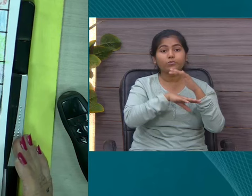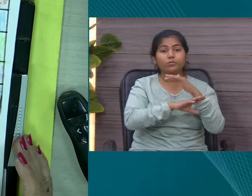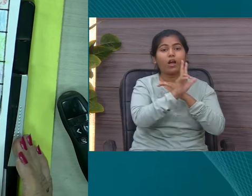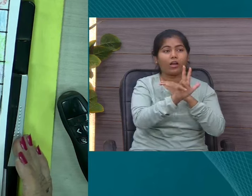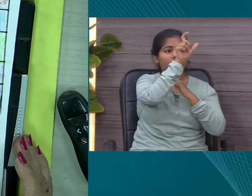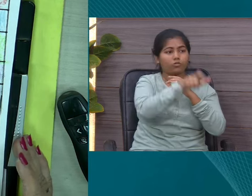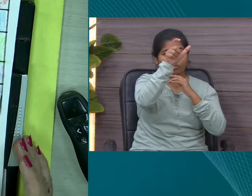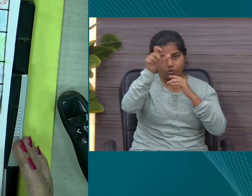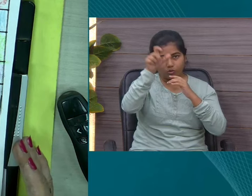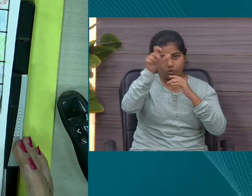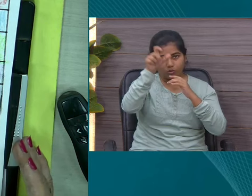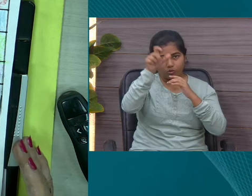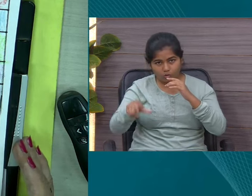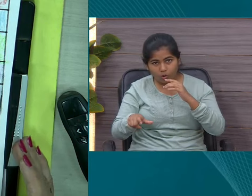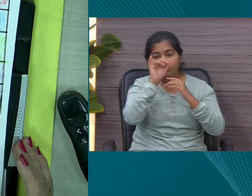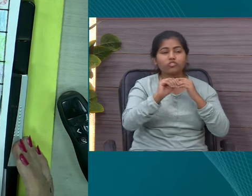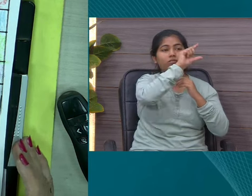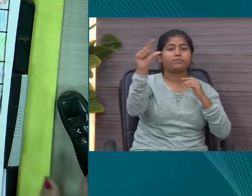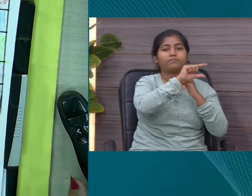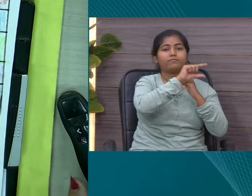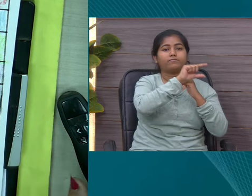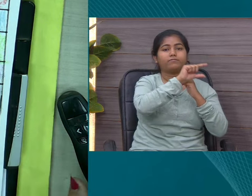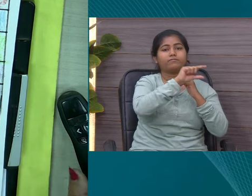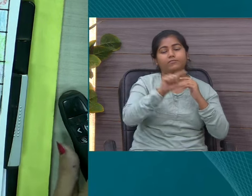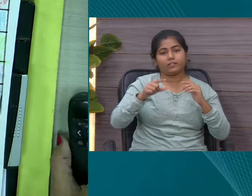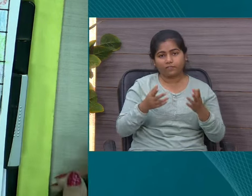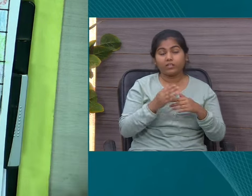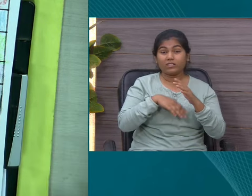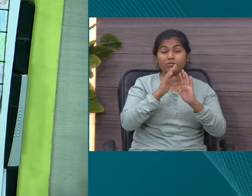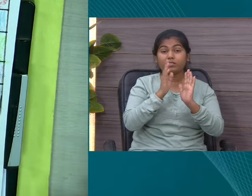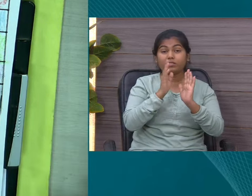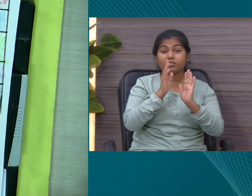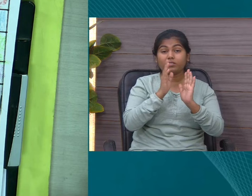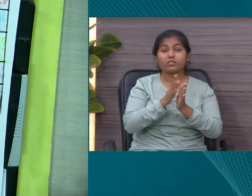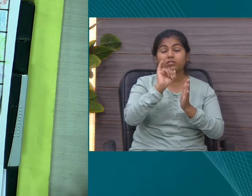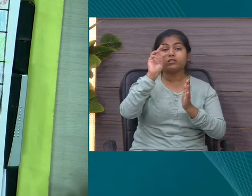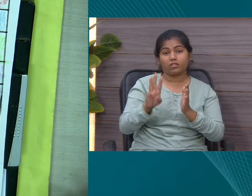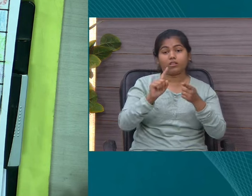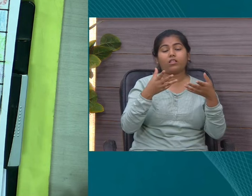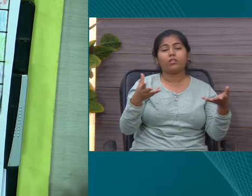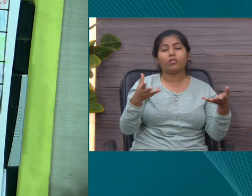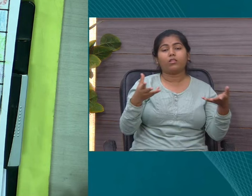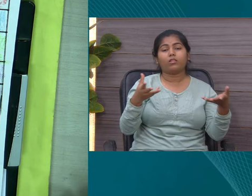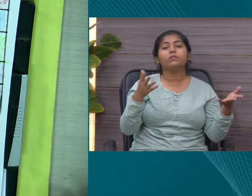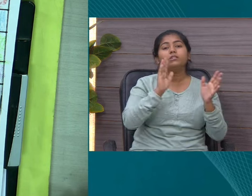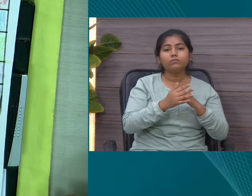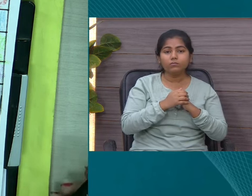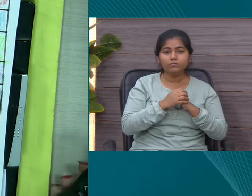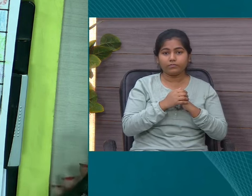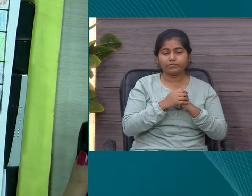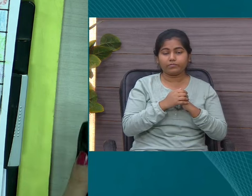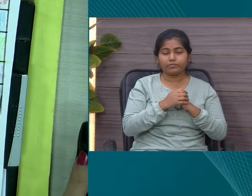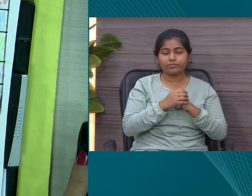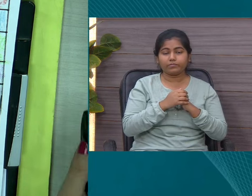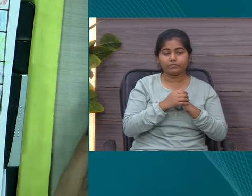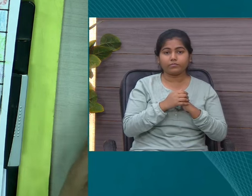और 6 पीरियड्स थे तो ये मेंडलीव की जो 1869 की टेबल है जिसमें 63 एलिमेंट्स वर फाउंडेड वो यहाँ पर दिखाई दे रही है जी जी